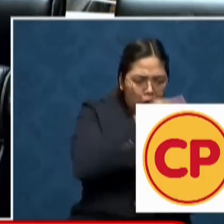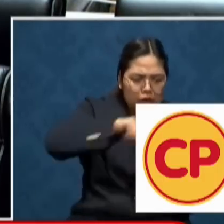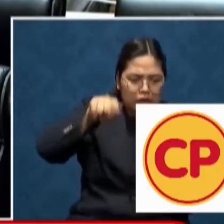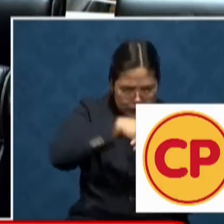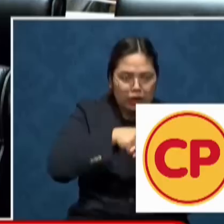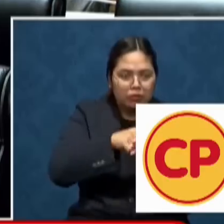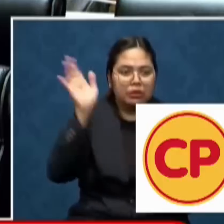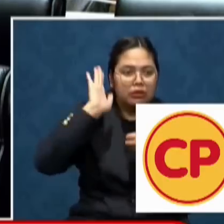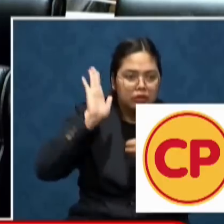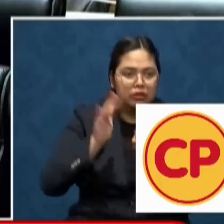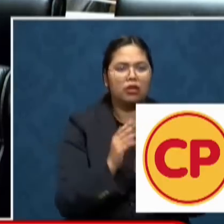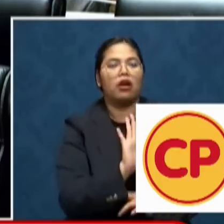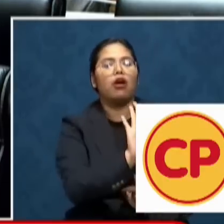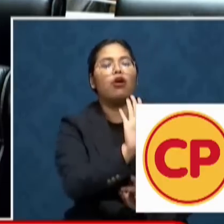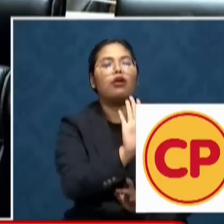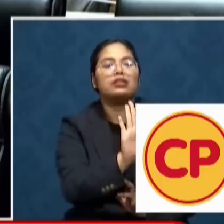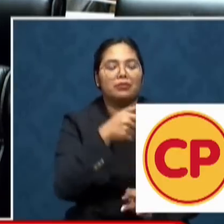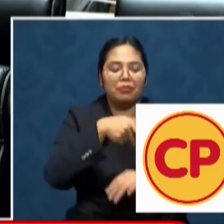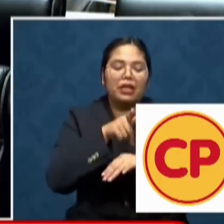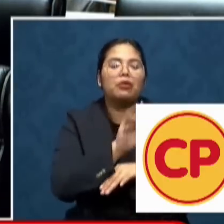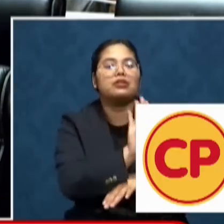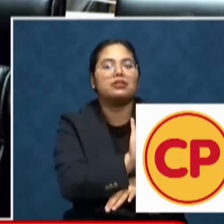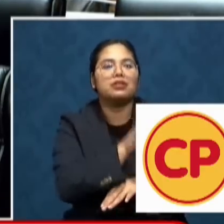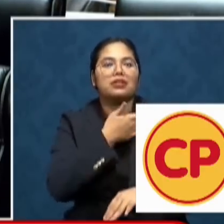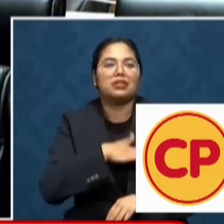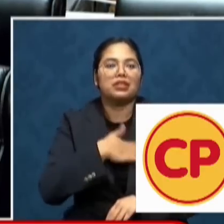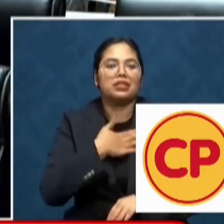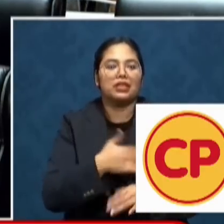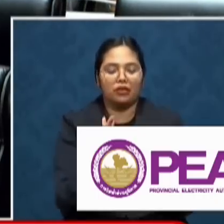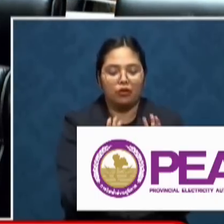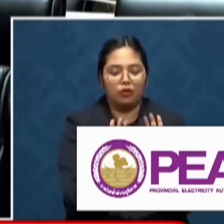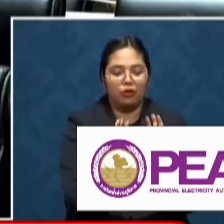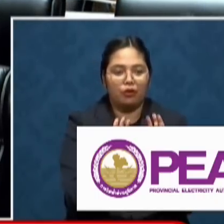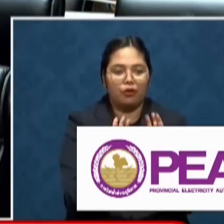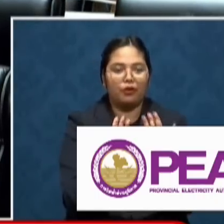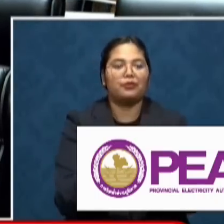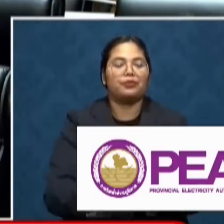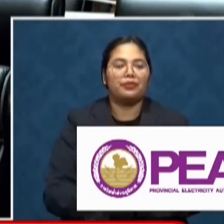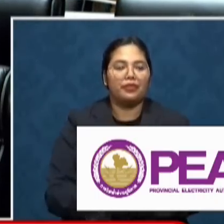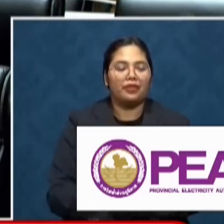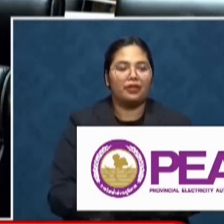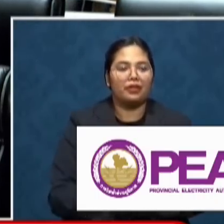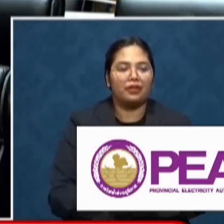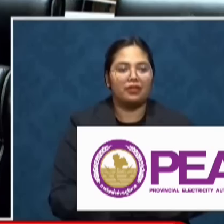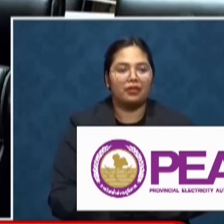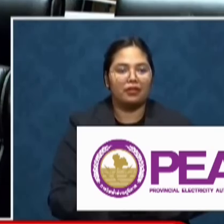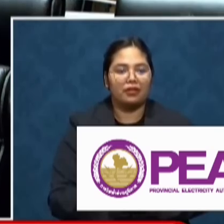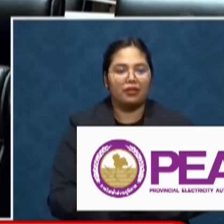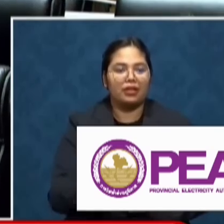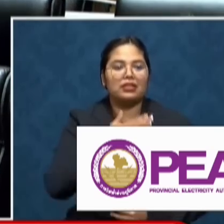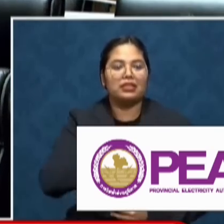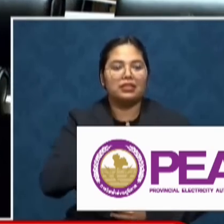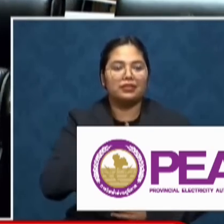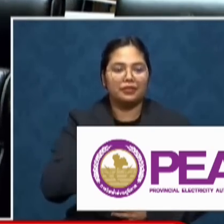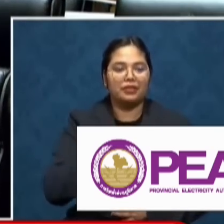ไงย้ำคำว่านายกเศรษฐาเป็นนายกส้มหล่นนายกเศรษฐาเป็นนายกส้มหล่นพู